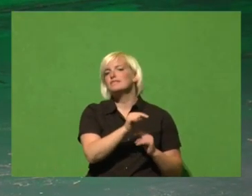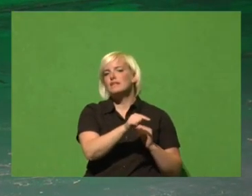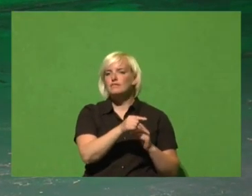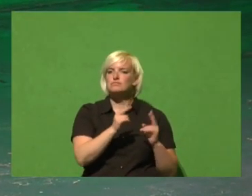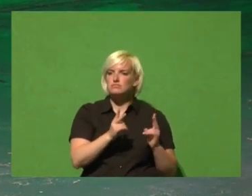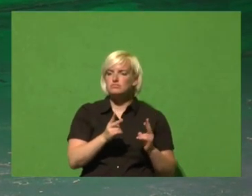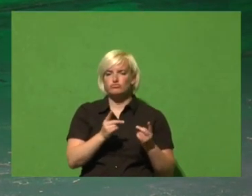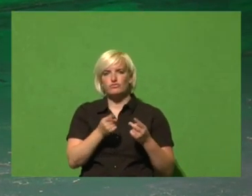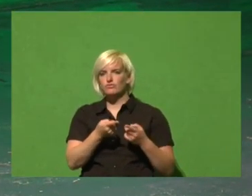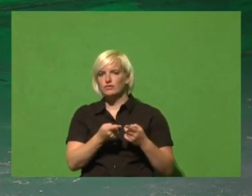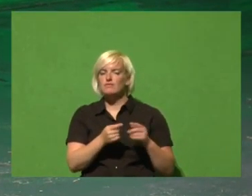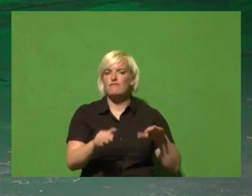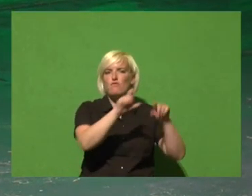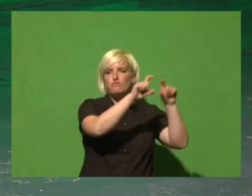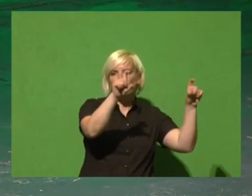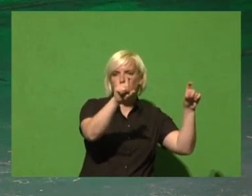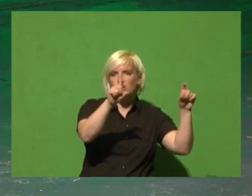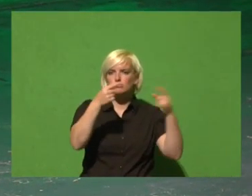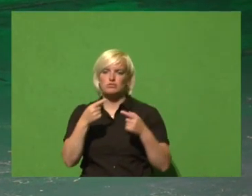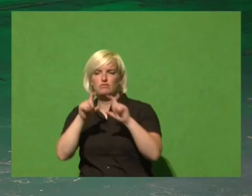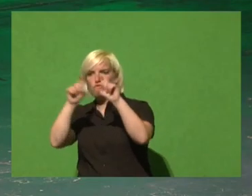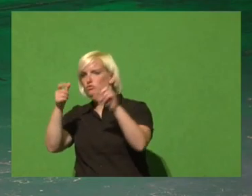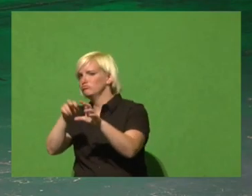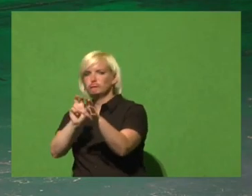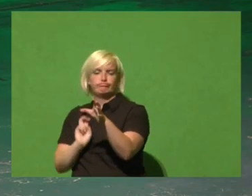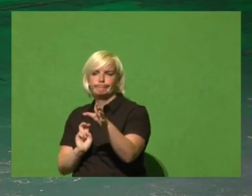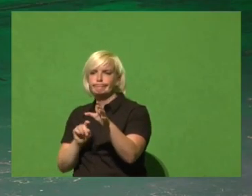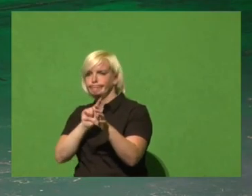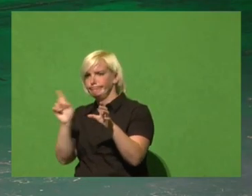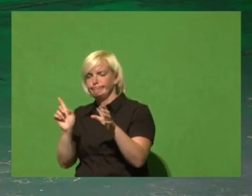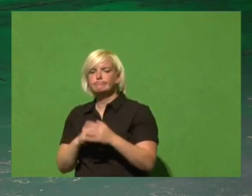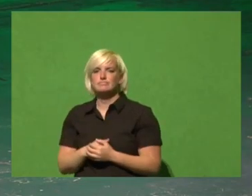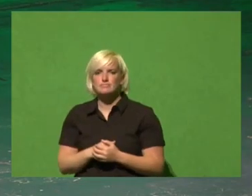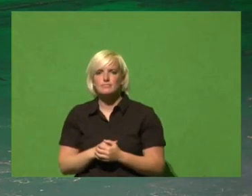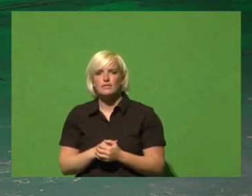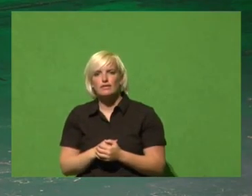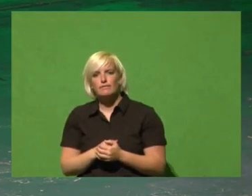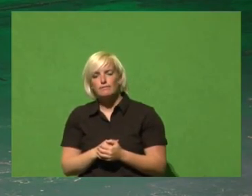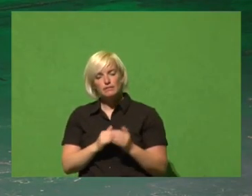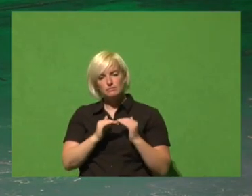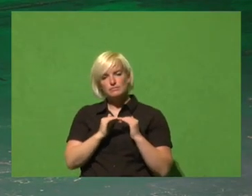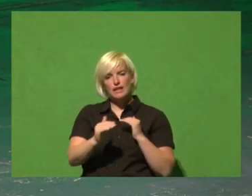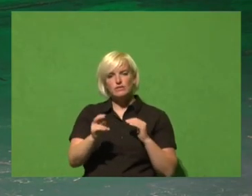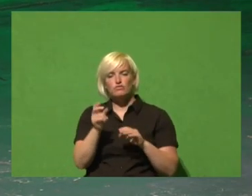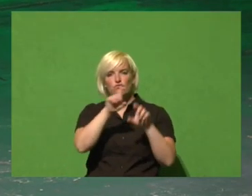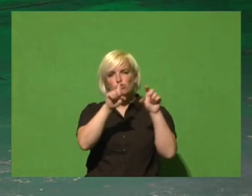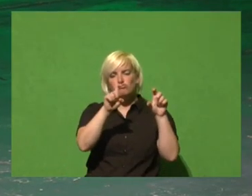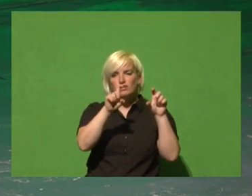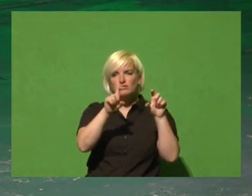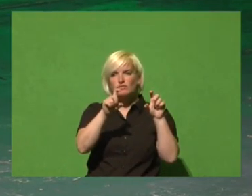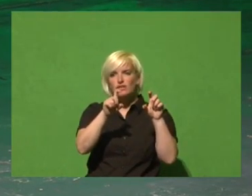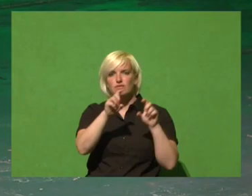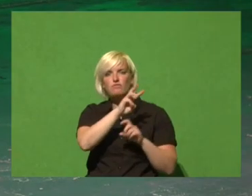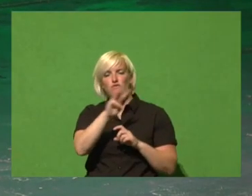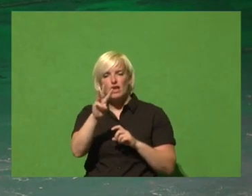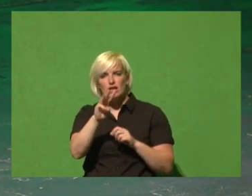LAFO geben sollte und Leute von der Basis. Der Landesvorstand hat Wolfgang als ordentlichen Delegierten geschickt und